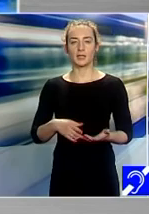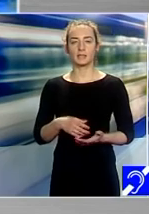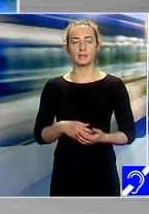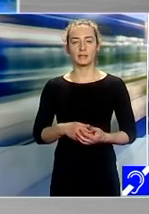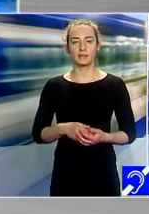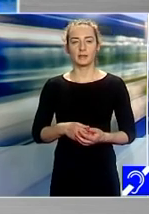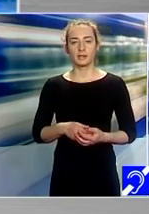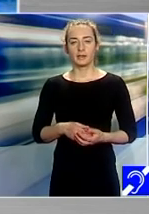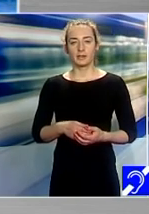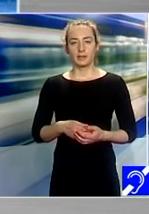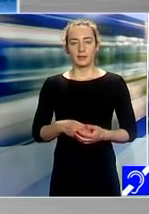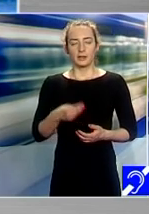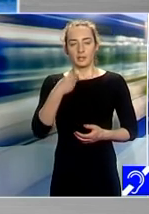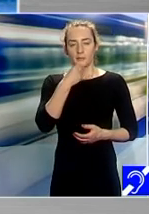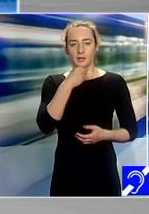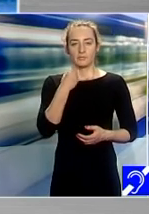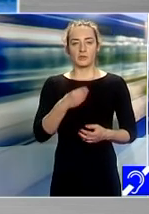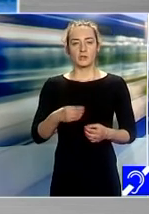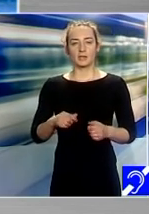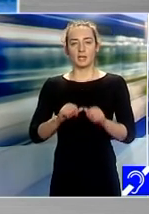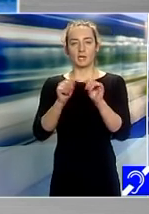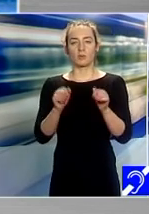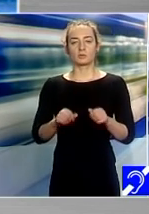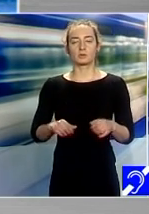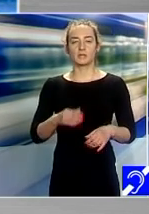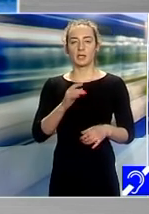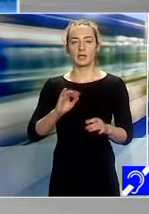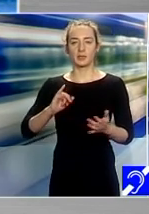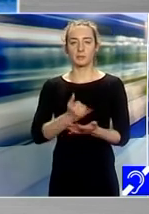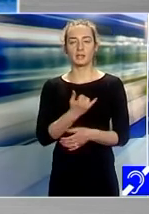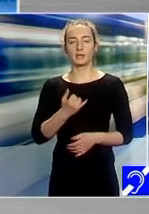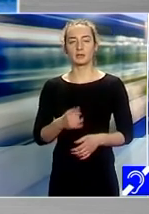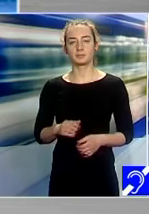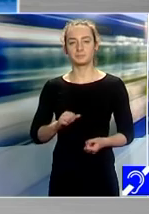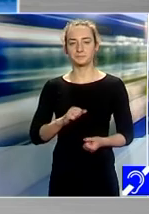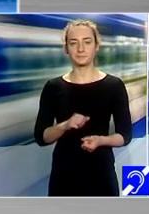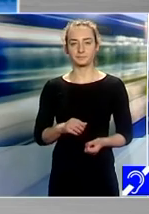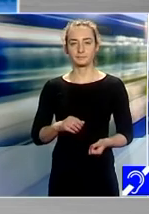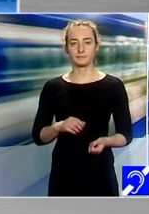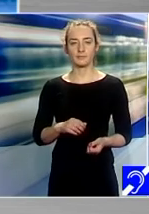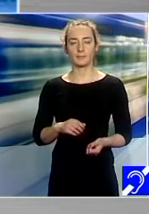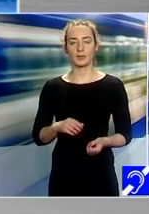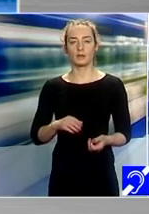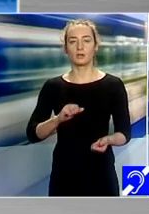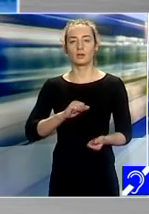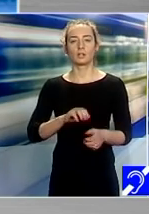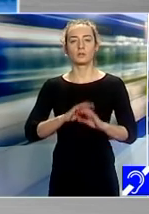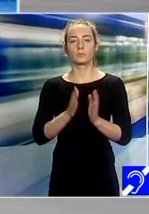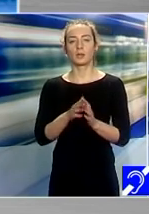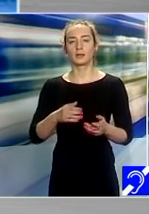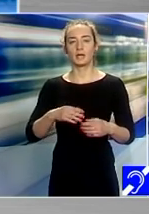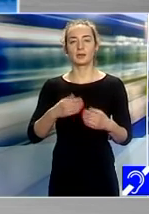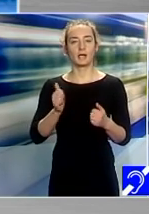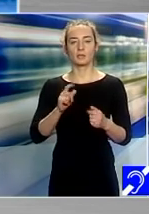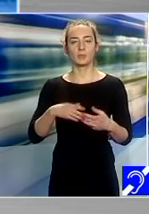care beneficiază de reconstrucție imediată post-amputație de sân, restul sunt sechelare, adică sunt vechi deja. Au